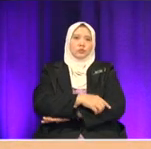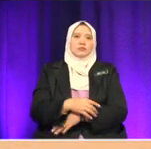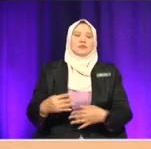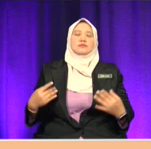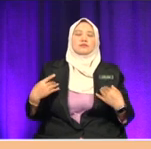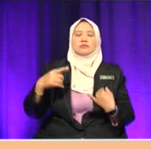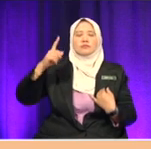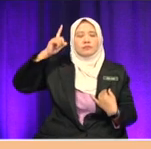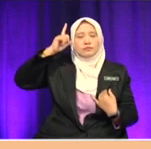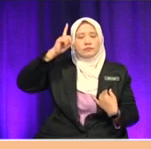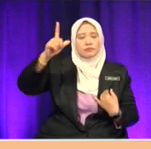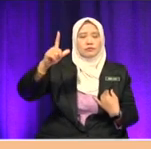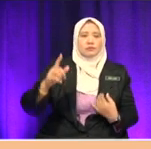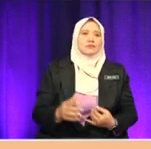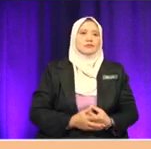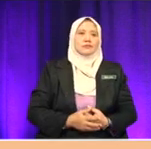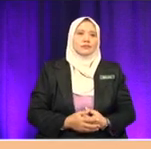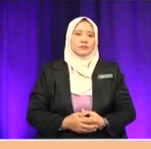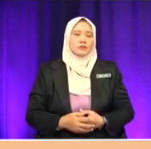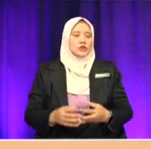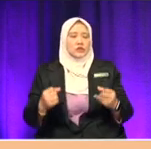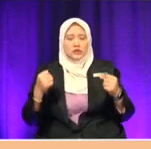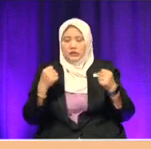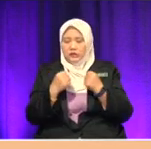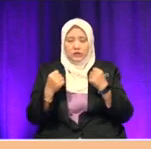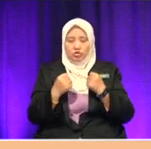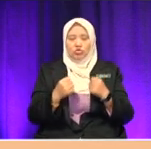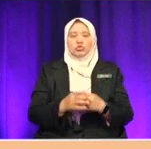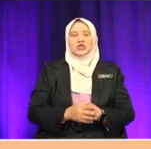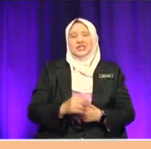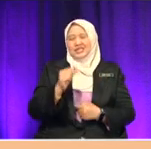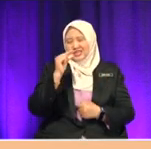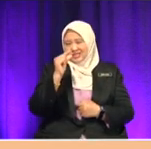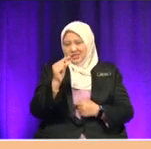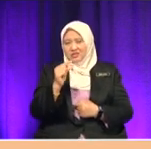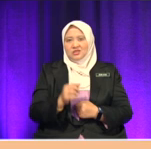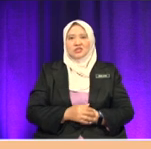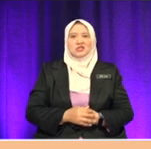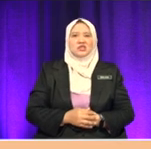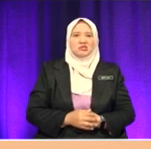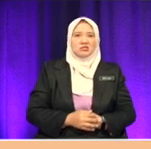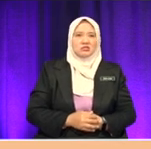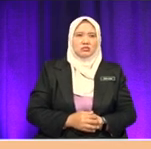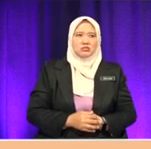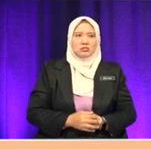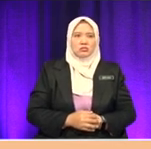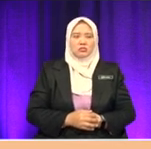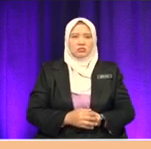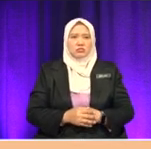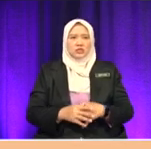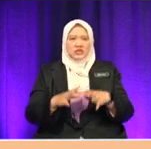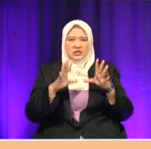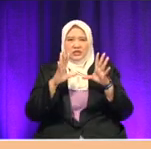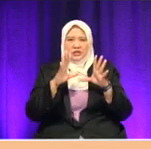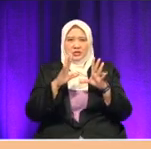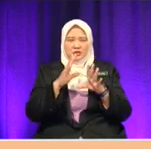sejuk sedikit keruh. Tapi tabung uji Q pada suhu bilik keruh. Kemudian tabung